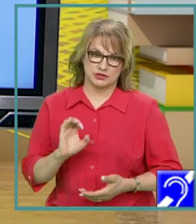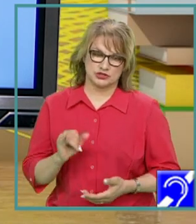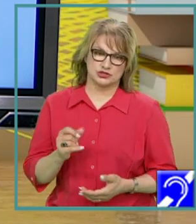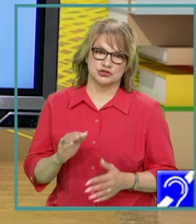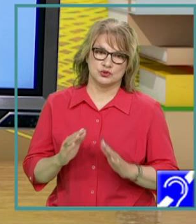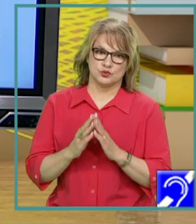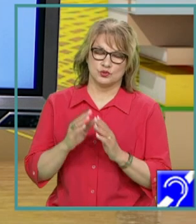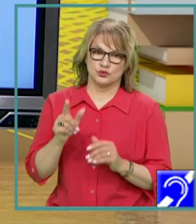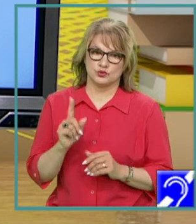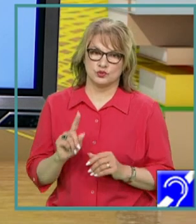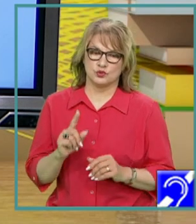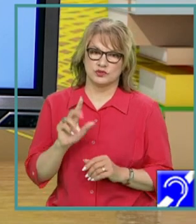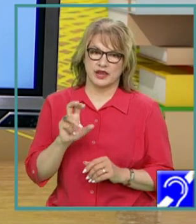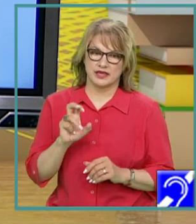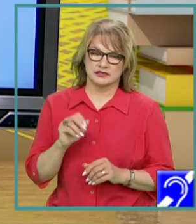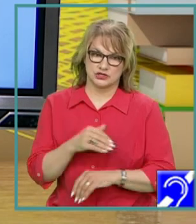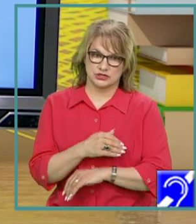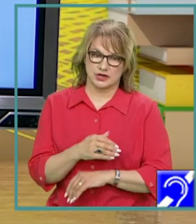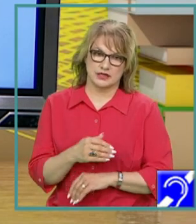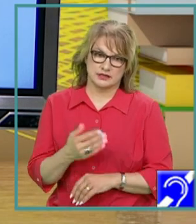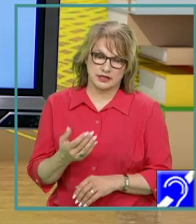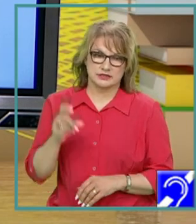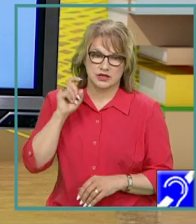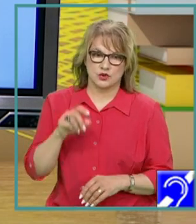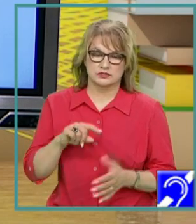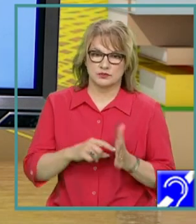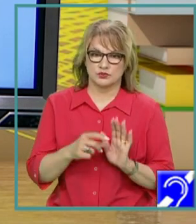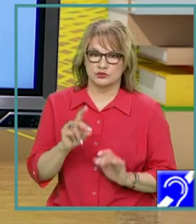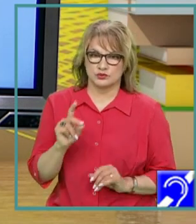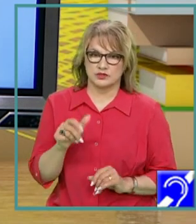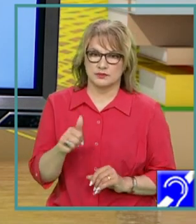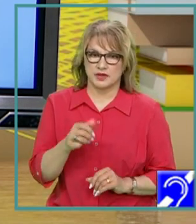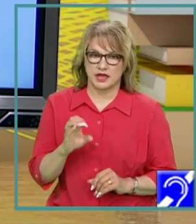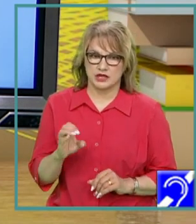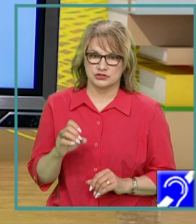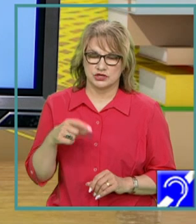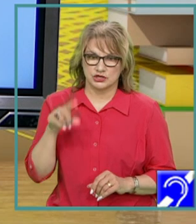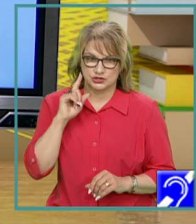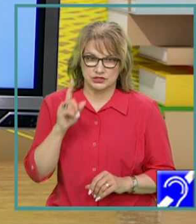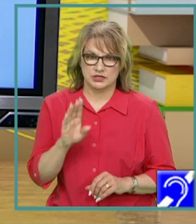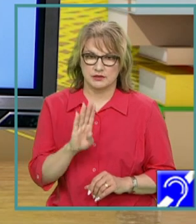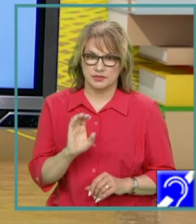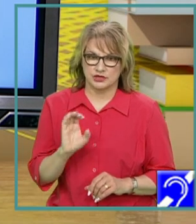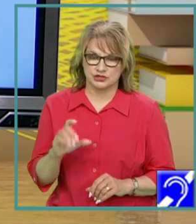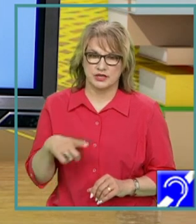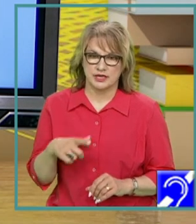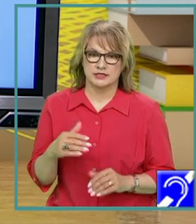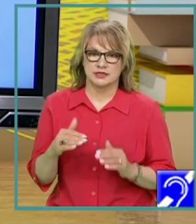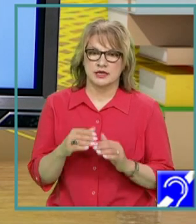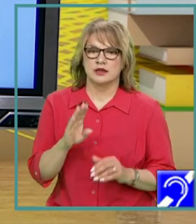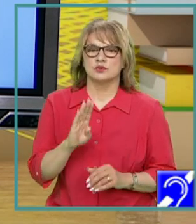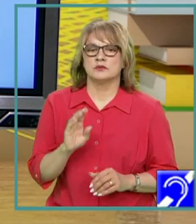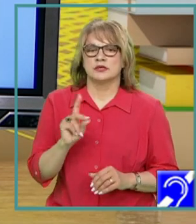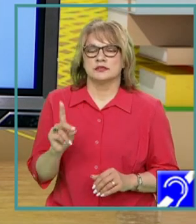din vârf 30 de grade se consideră punctul D pe latura ac știind că bc egal cu b d